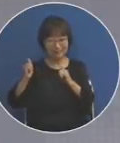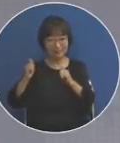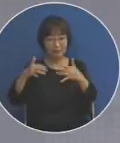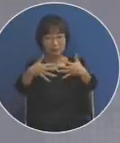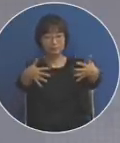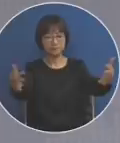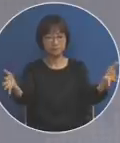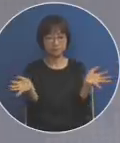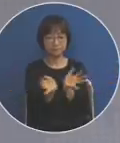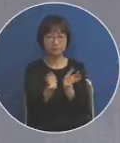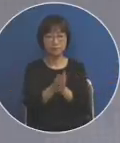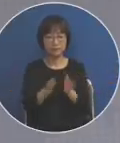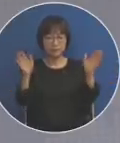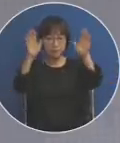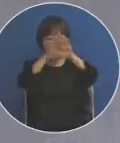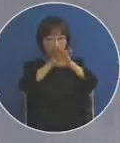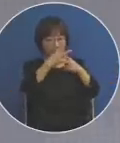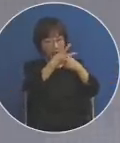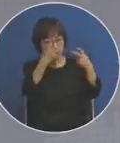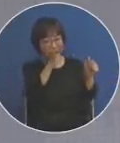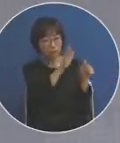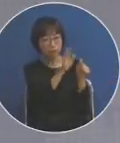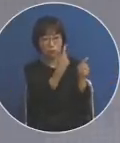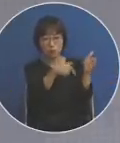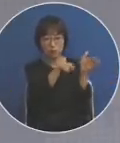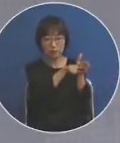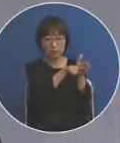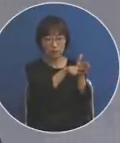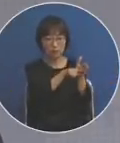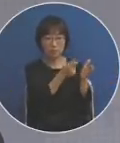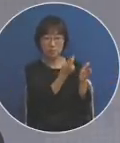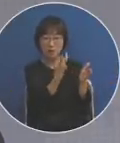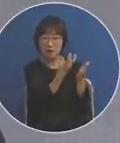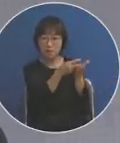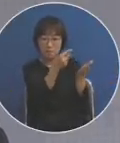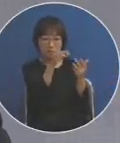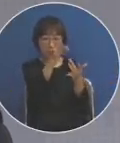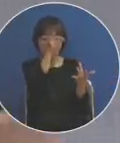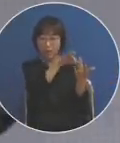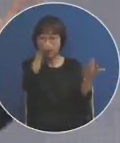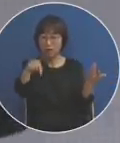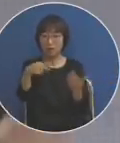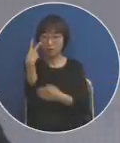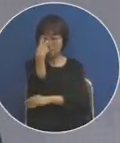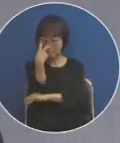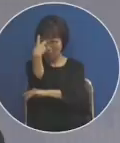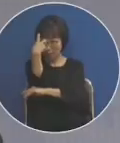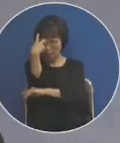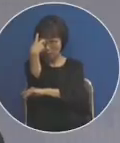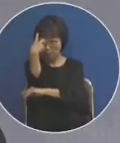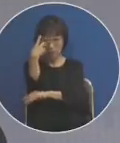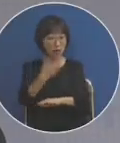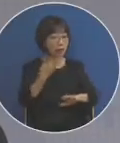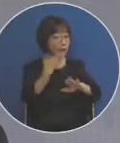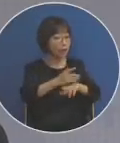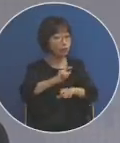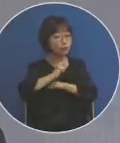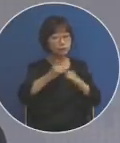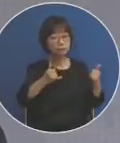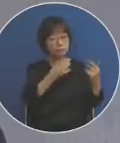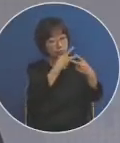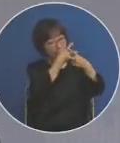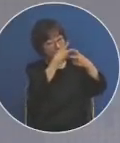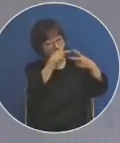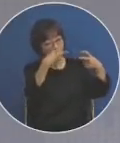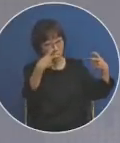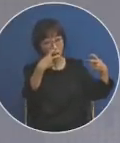the soldiers on the army base to go to sleep, they raise up watchmen. 군대에서는요. Inside the army. 그럼 모든 군인이 자야 될 거 아닙니까? Why? Because all the soldiers need to